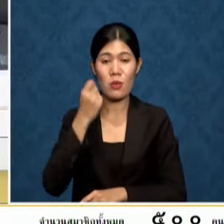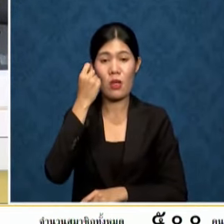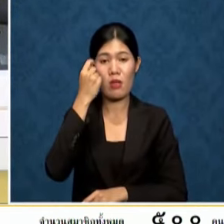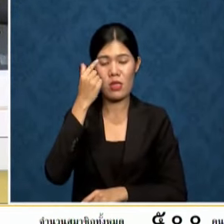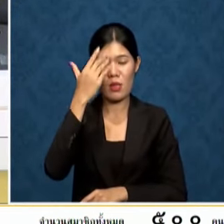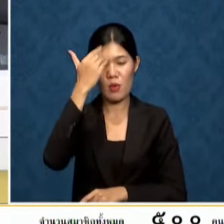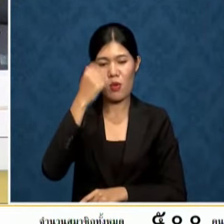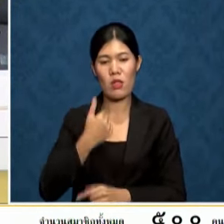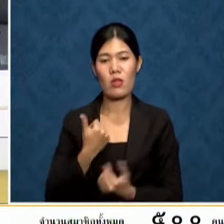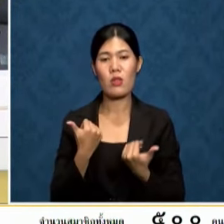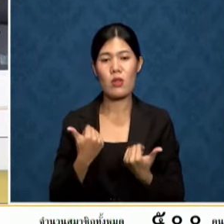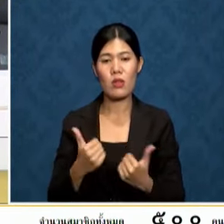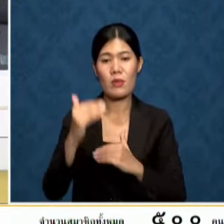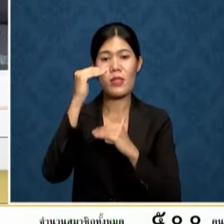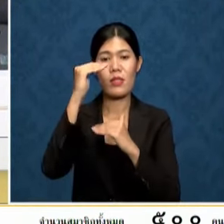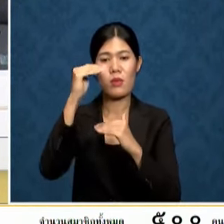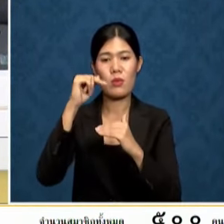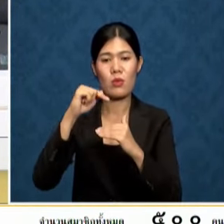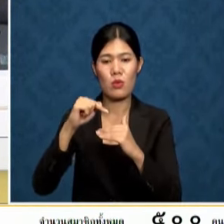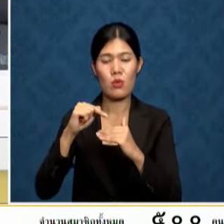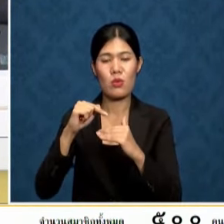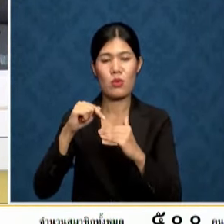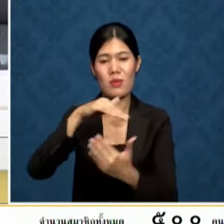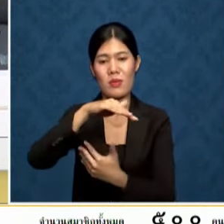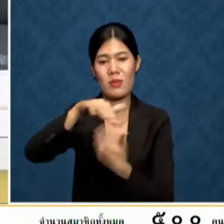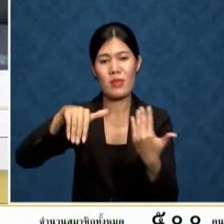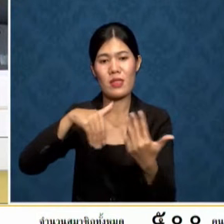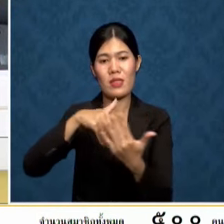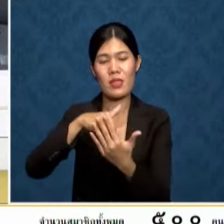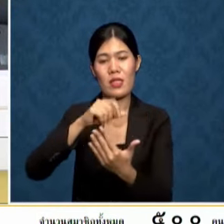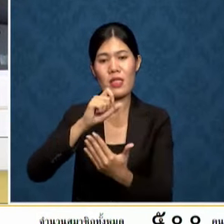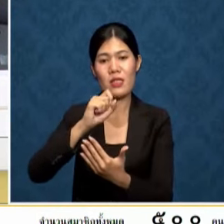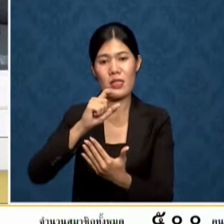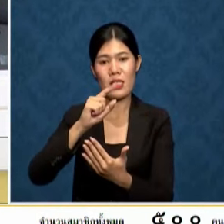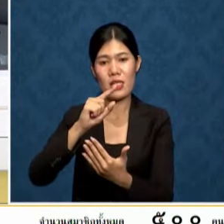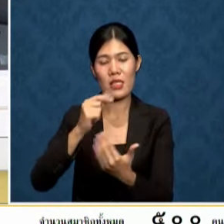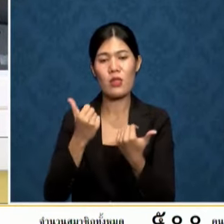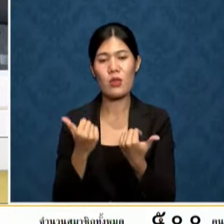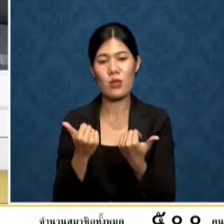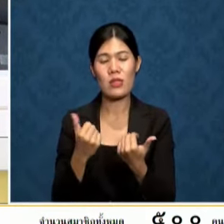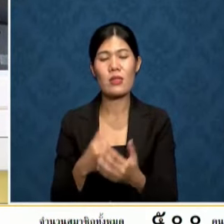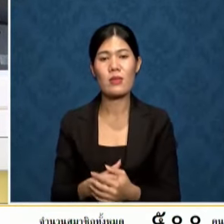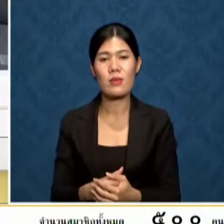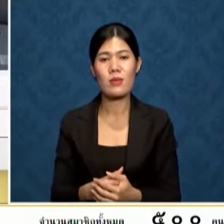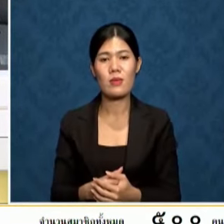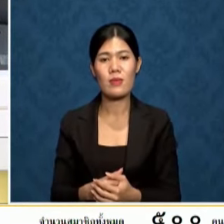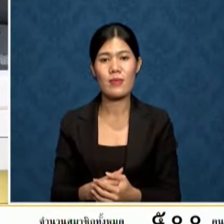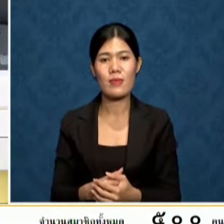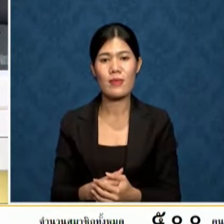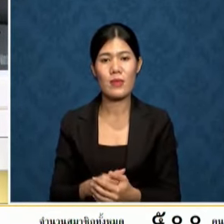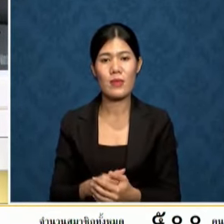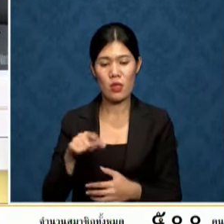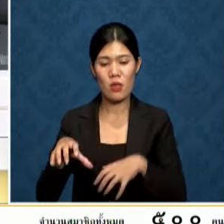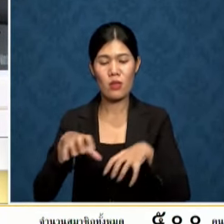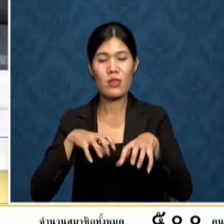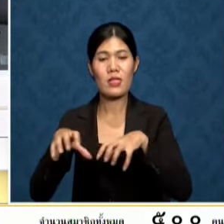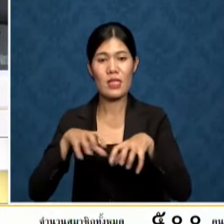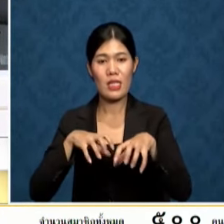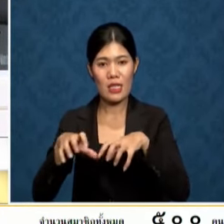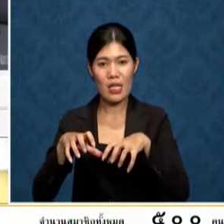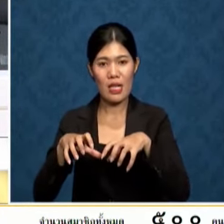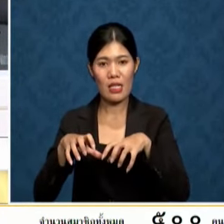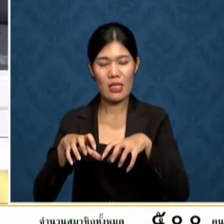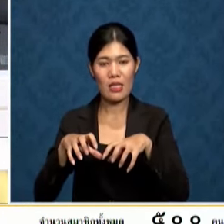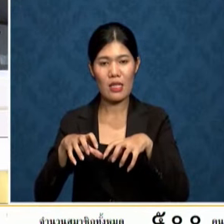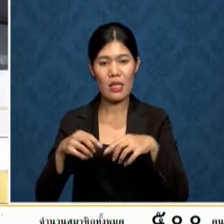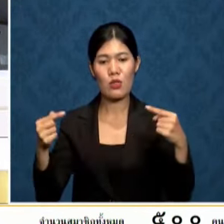จำกัดเราเข้าใจในเรื่องของสถานการณ์เอ่อที่เป็นอยู่ในปัจจุบันซึ่งเราจะต้องมีการบริหารจัดการให้เหมาะสมที่